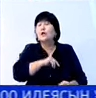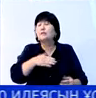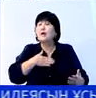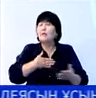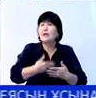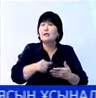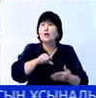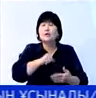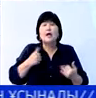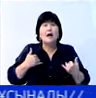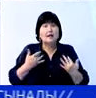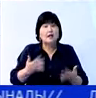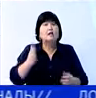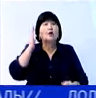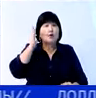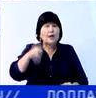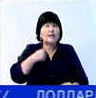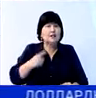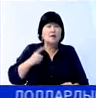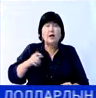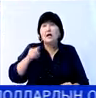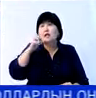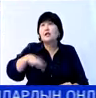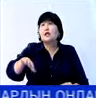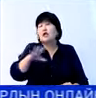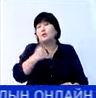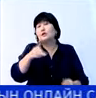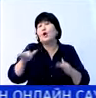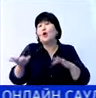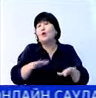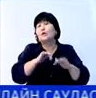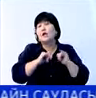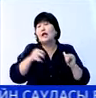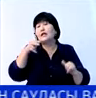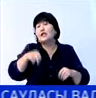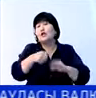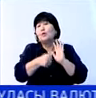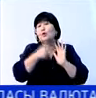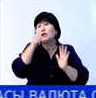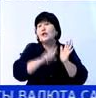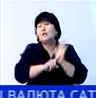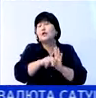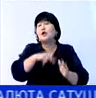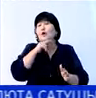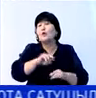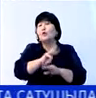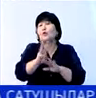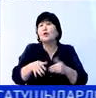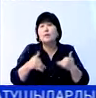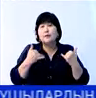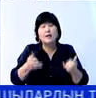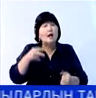белсенді қатысуын ынталандыруға болады, дейді мамандар. Айта кетейік, елімізде еріктілер қозғалысын дамытуға 2016 жылдан бастап көңіл бөлініп келеді.